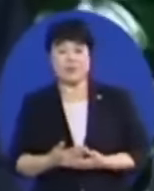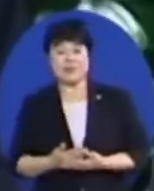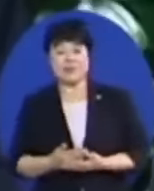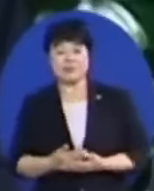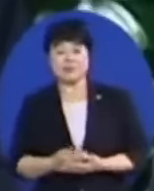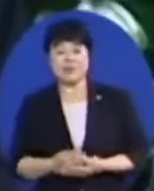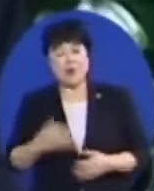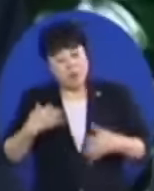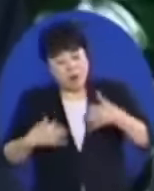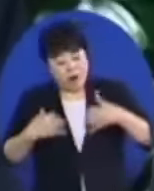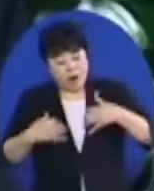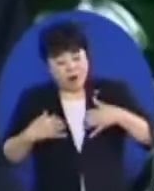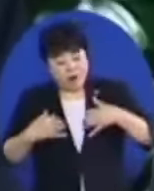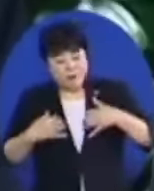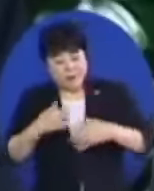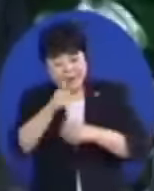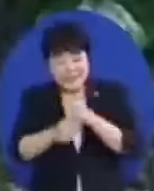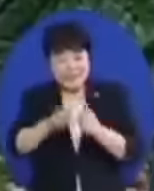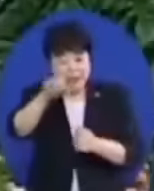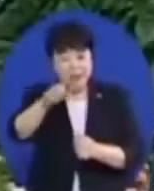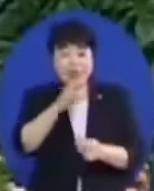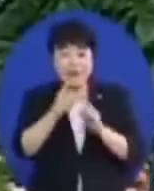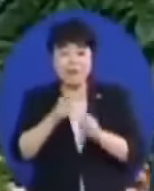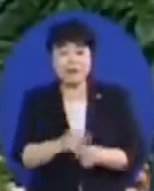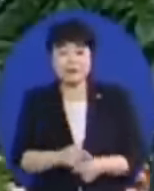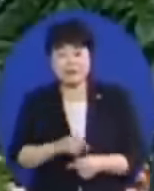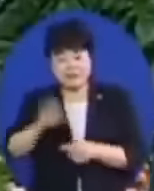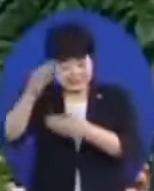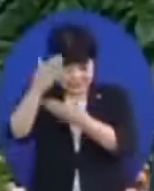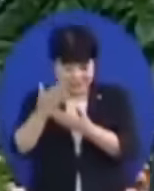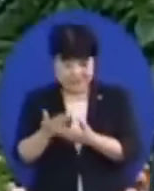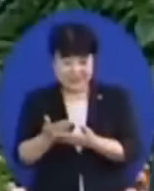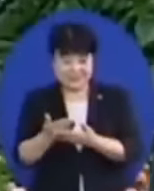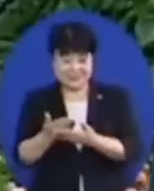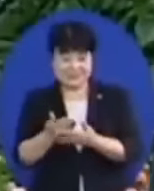부들부들 떨면서 하나님 앞에 이 말씀을 시인했습니다.